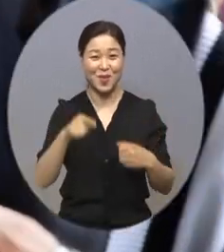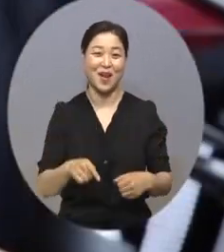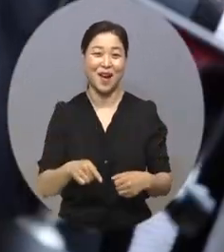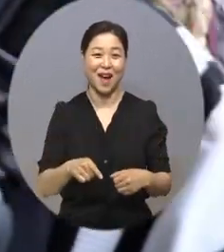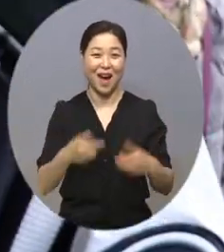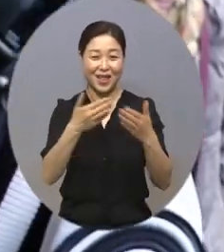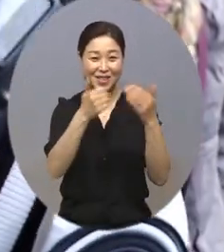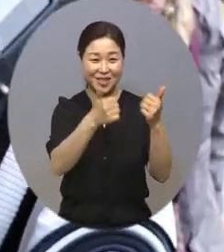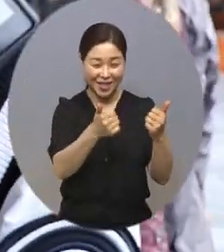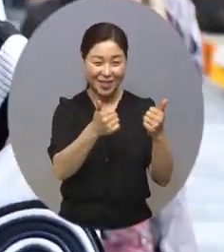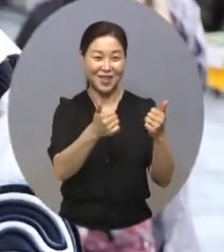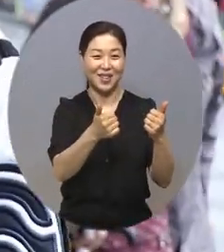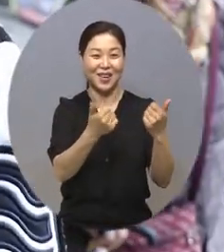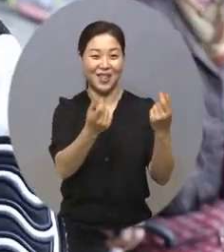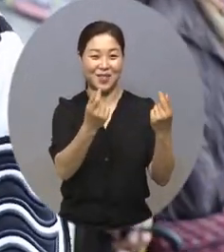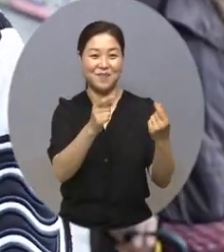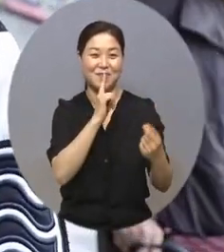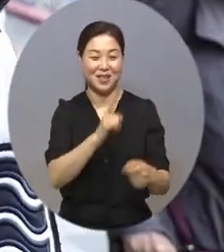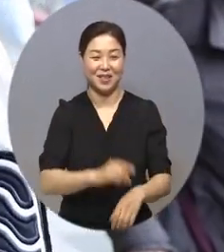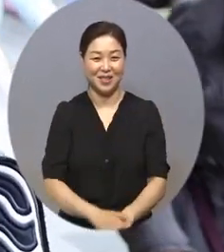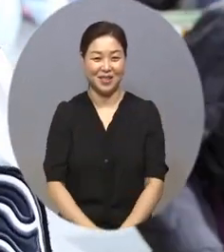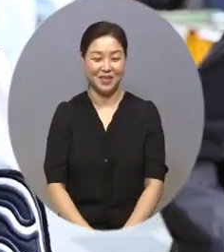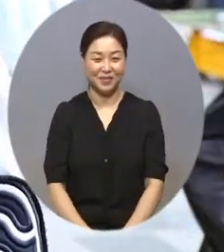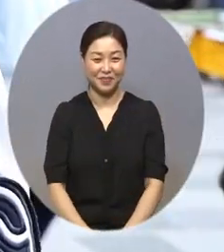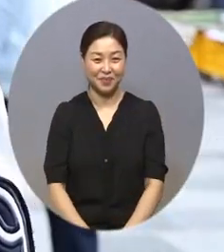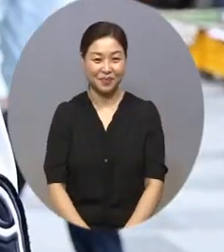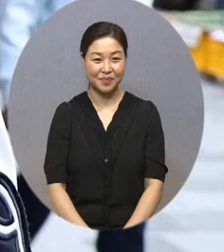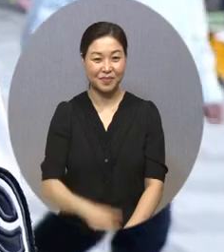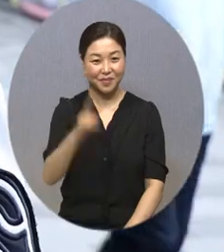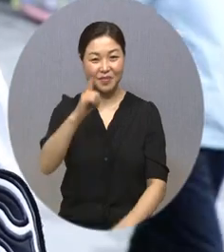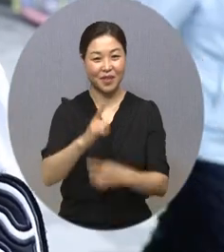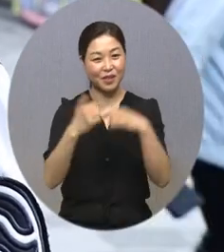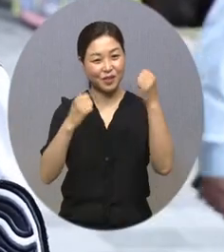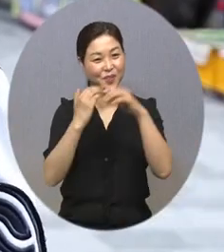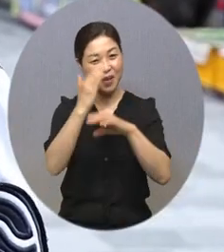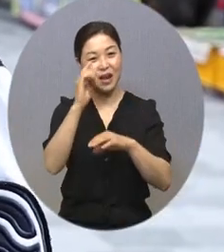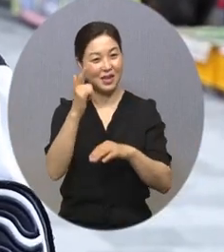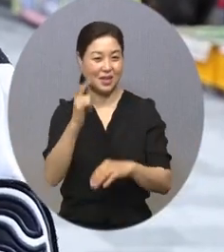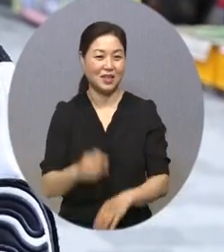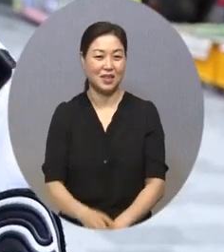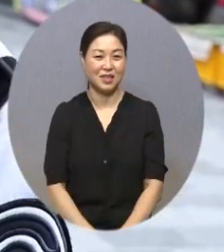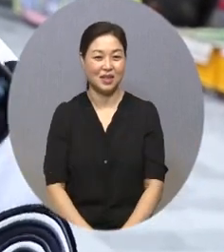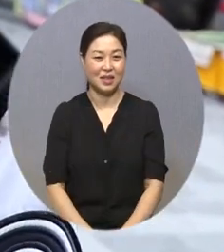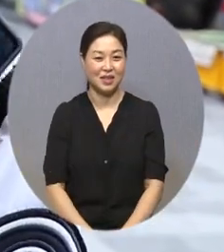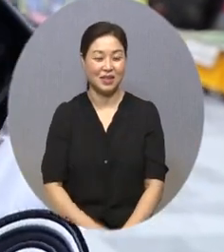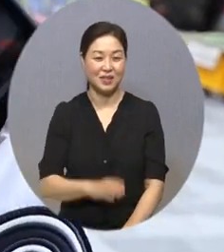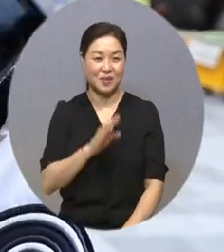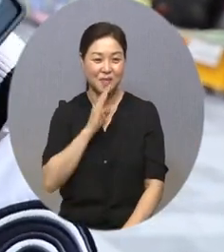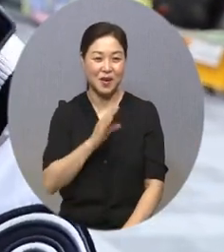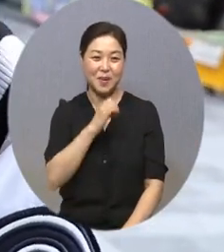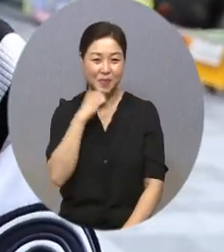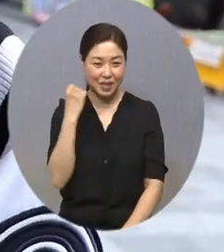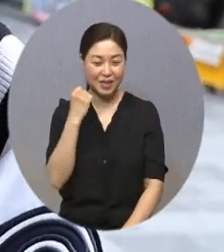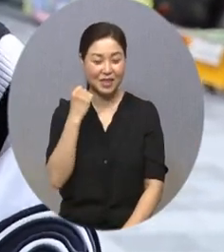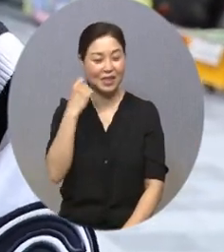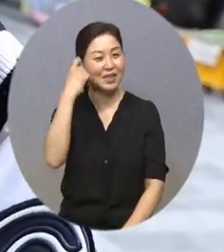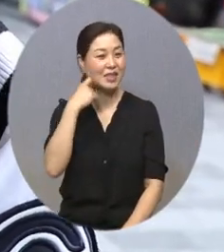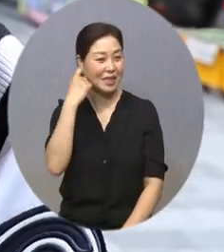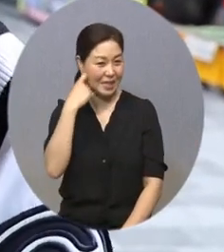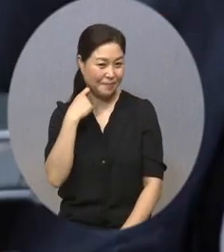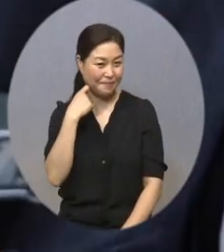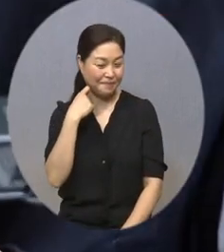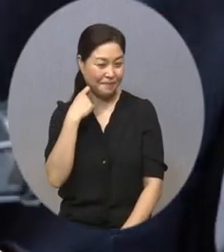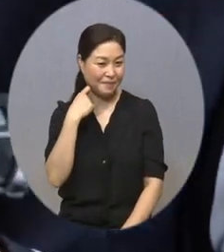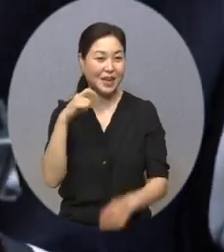게 이거는 음악 과 한숨 그런거예요 딱 진짜 소소하게 맛이 은 그런 음식이 나와